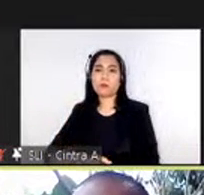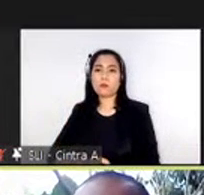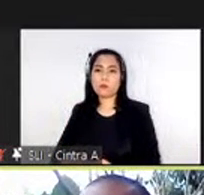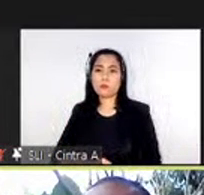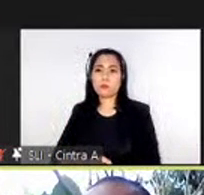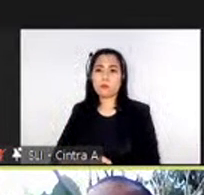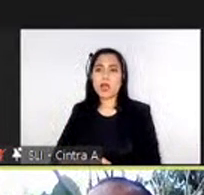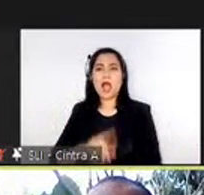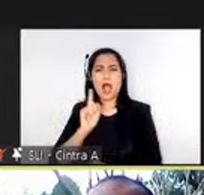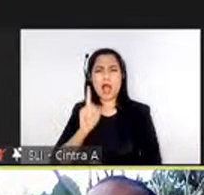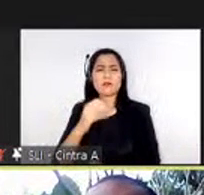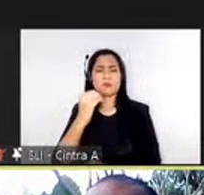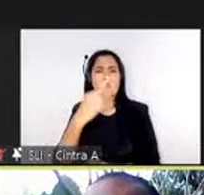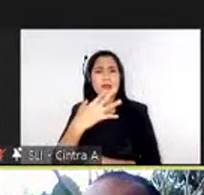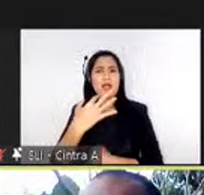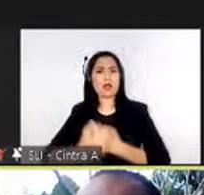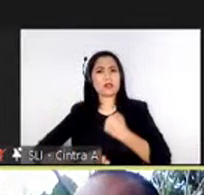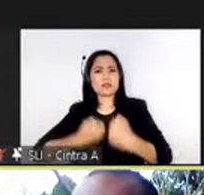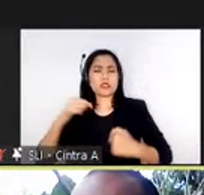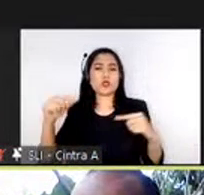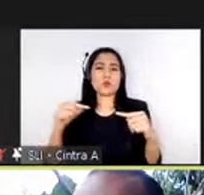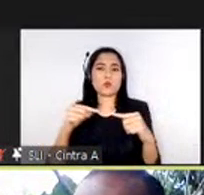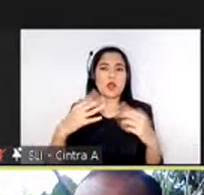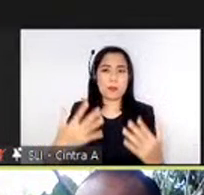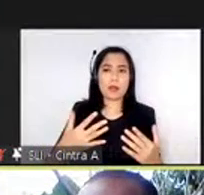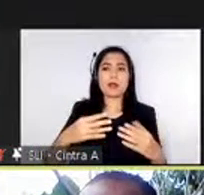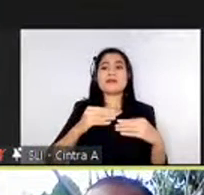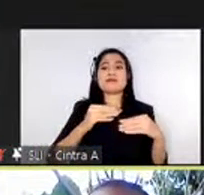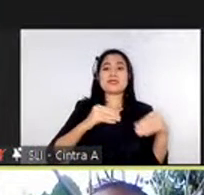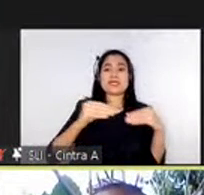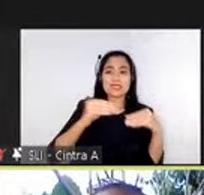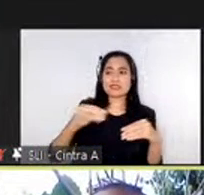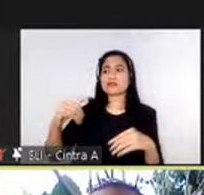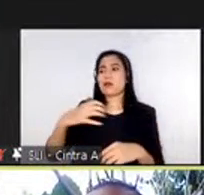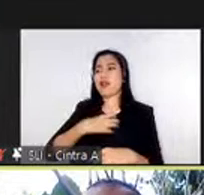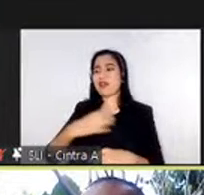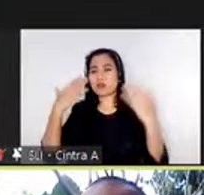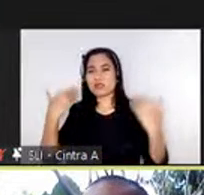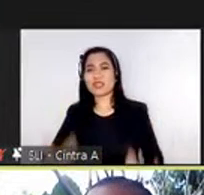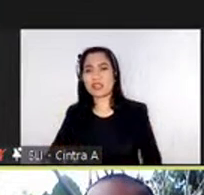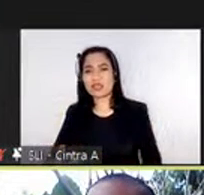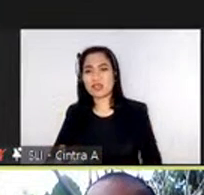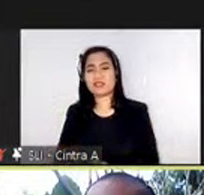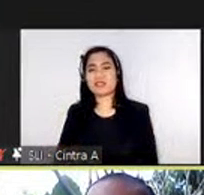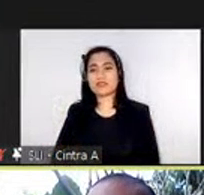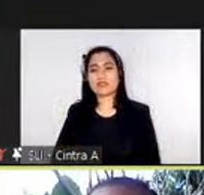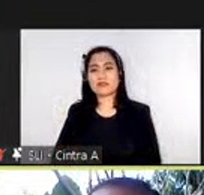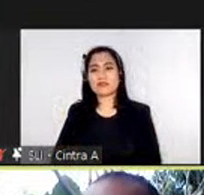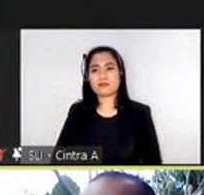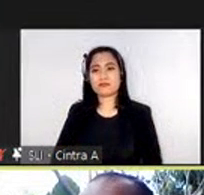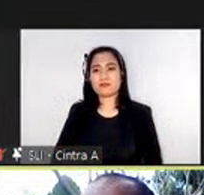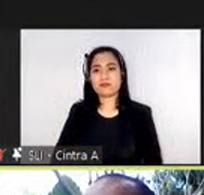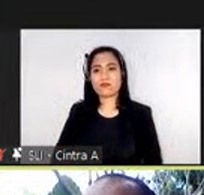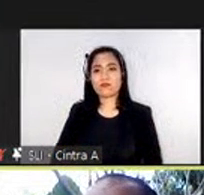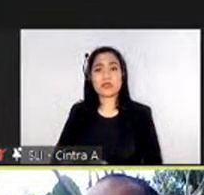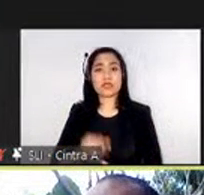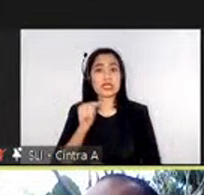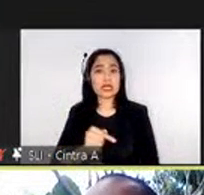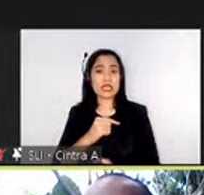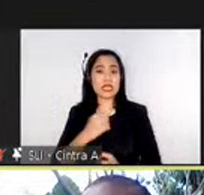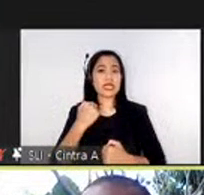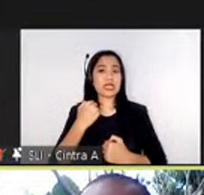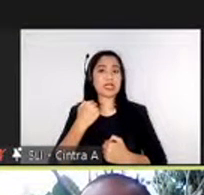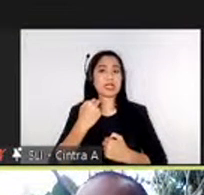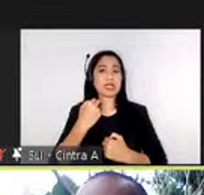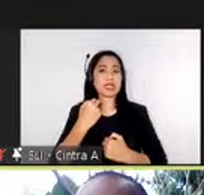aksi-aksi yang terkait dengan bisnis dan hak asasi manusia ini bukan National action plan sendiri tapi dia adalah